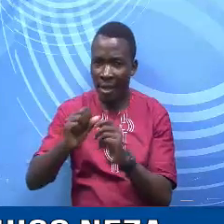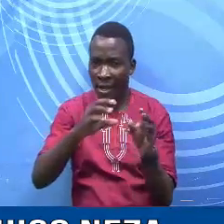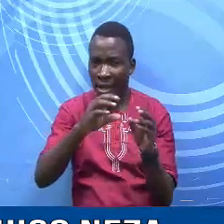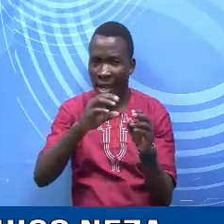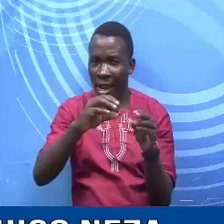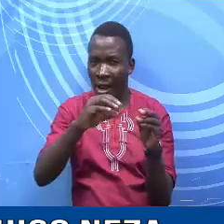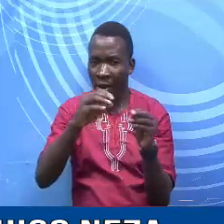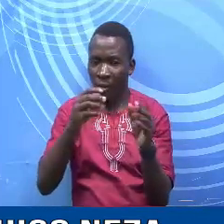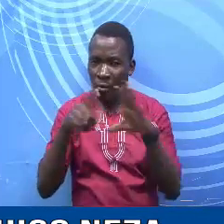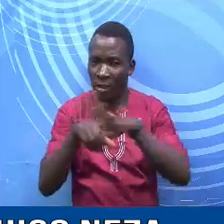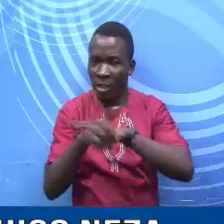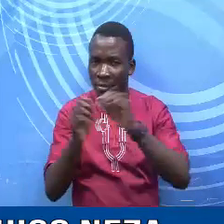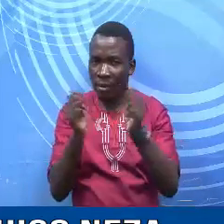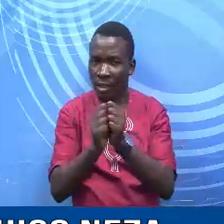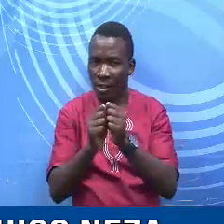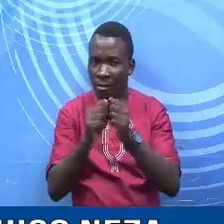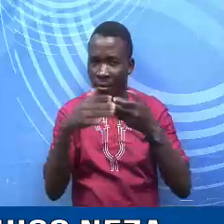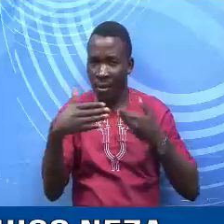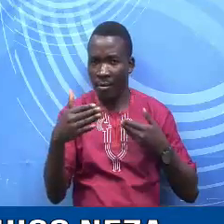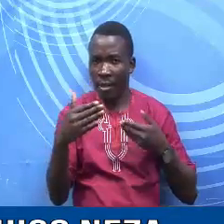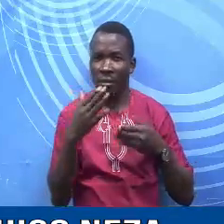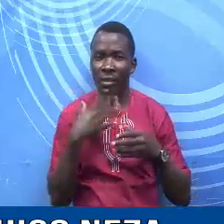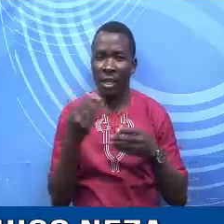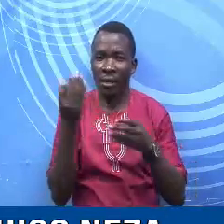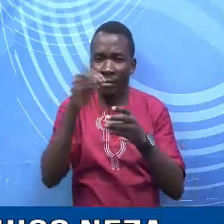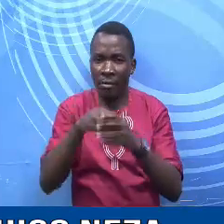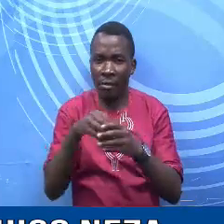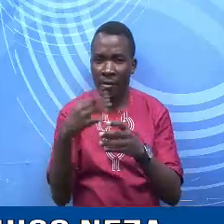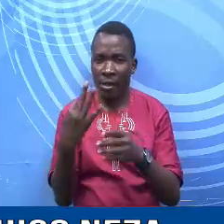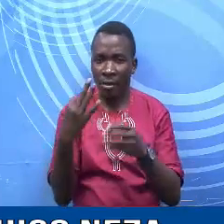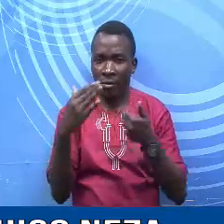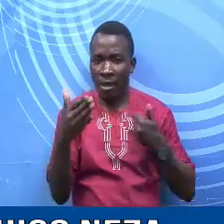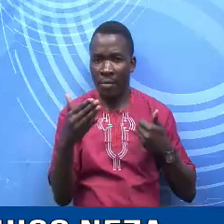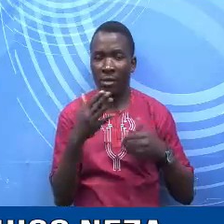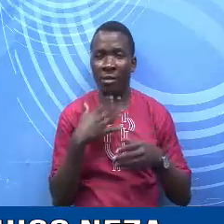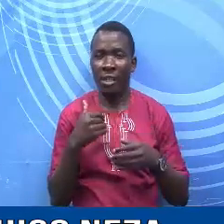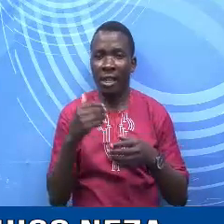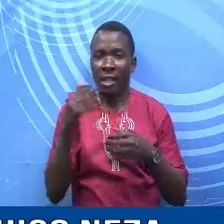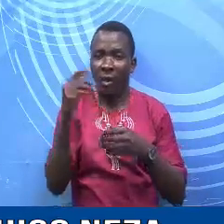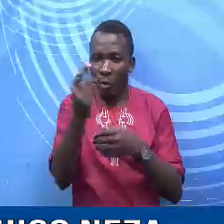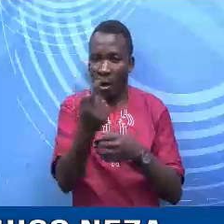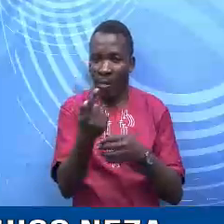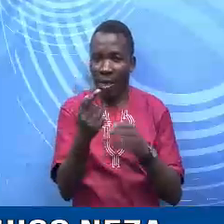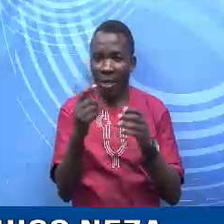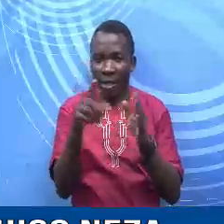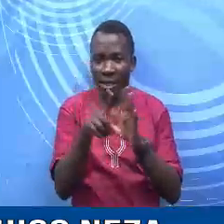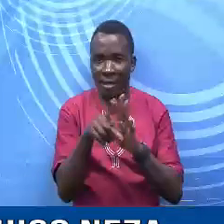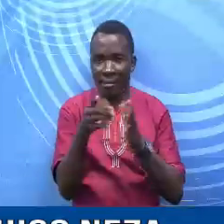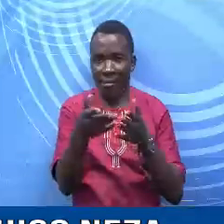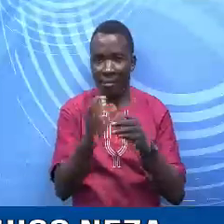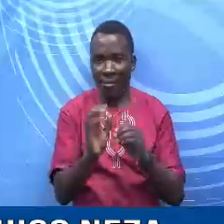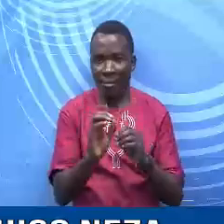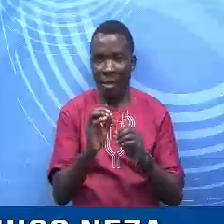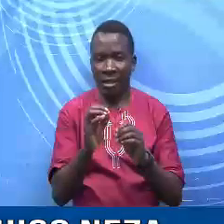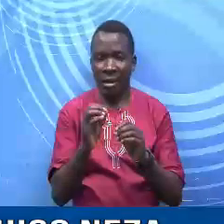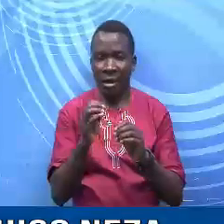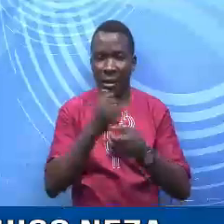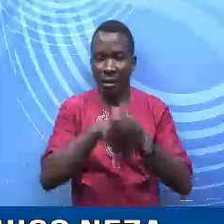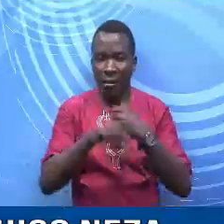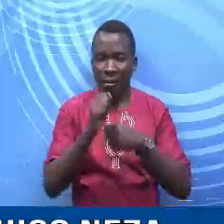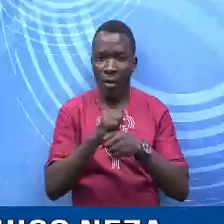mbere, turashaka kujya noneho muri 3 ba mbere, kandi twifuza n'uwa mbere kuko nta tegeko ribihana. Mu mwaka w'imihigo